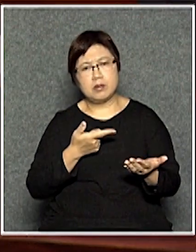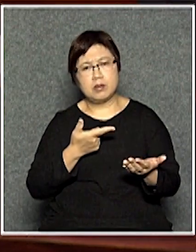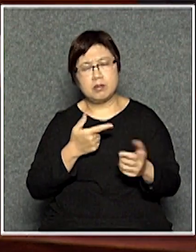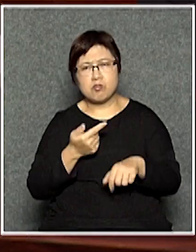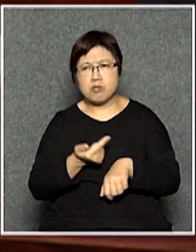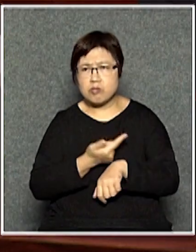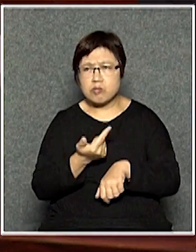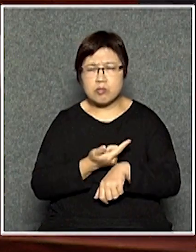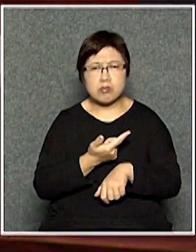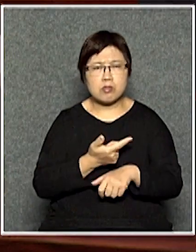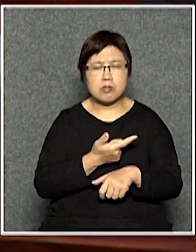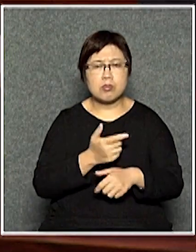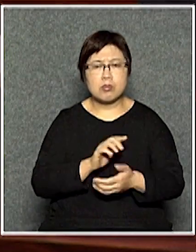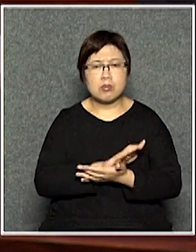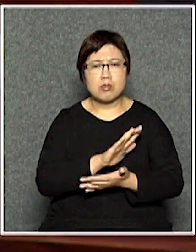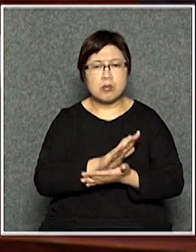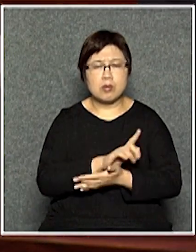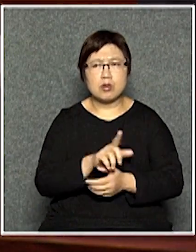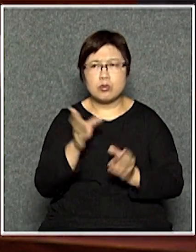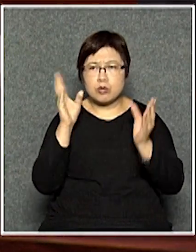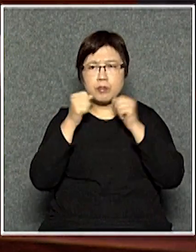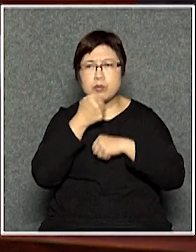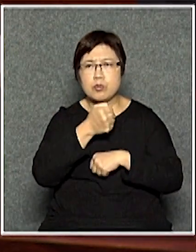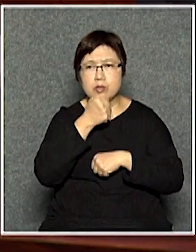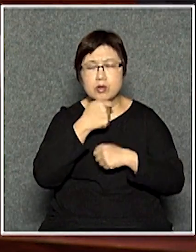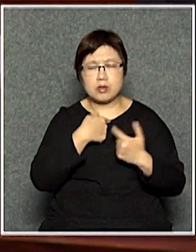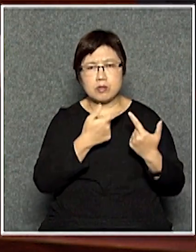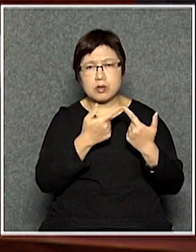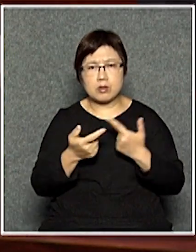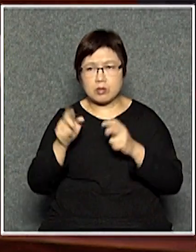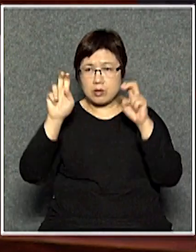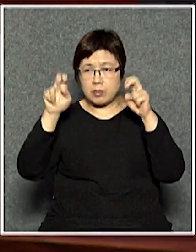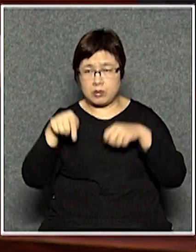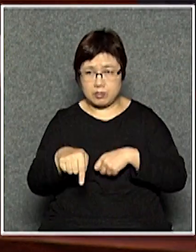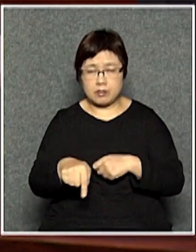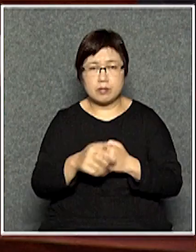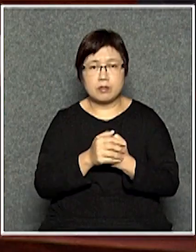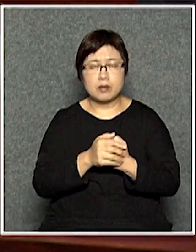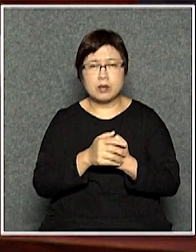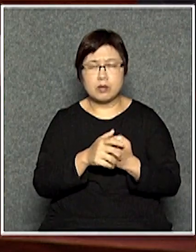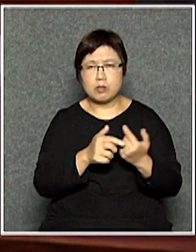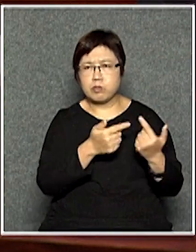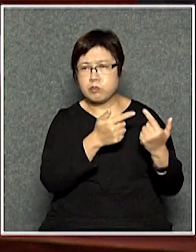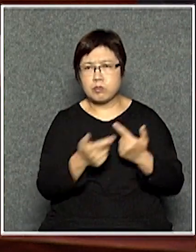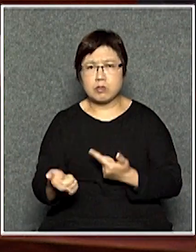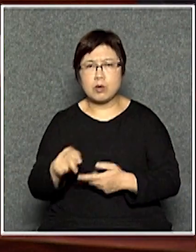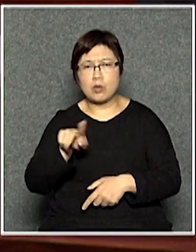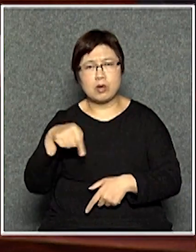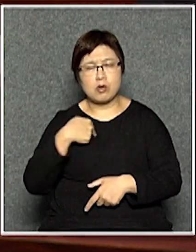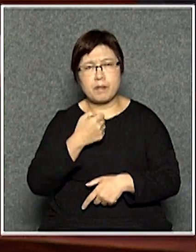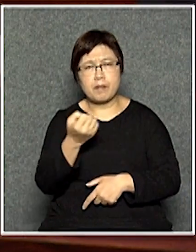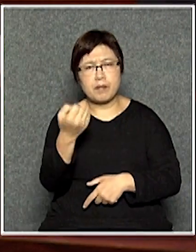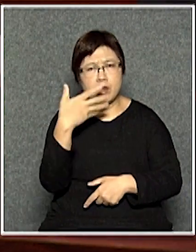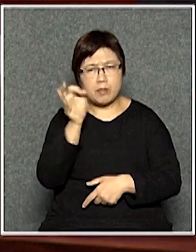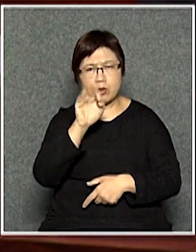間，傳媒如果要跟進這個議題，這麼長時間，為什麼不找我問呢？我記得以